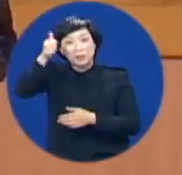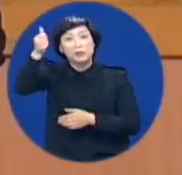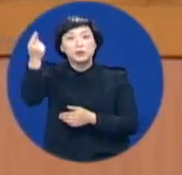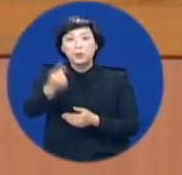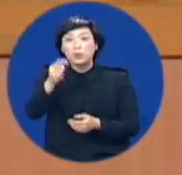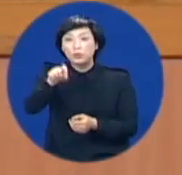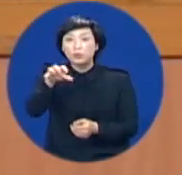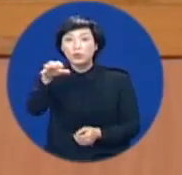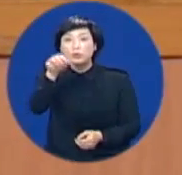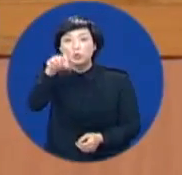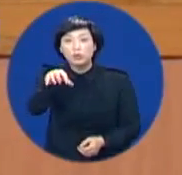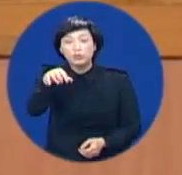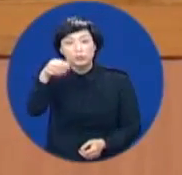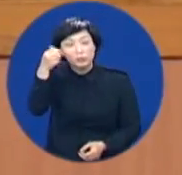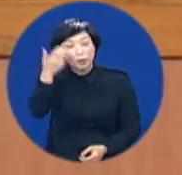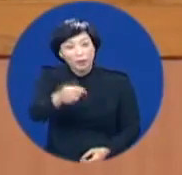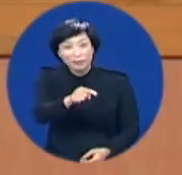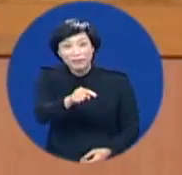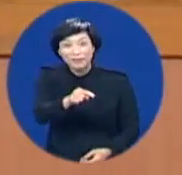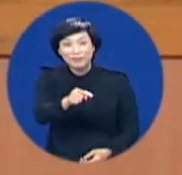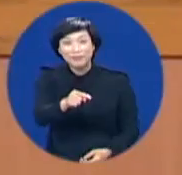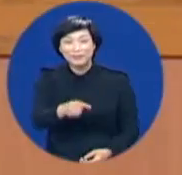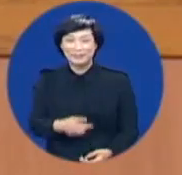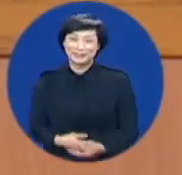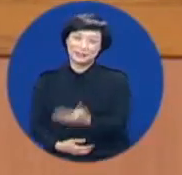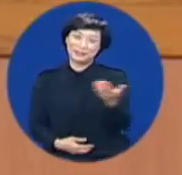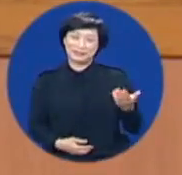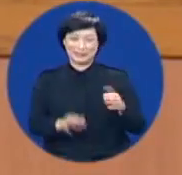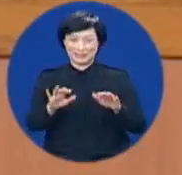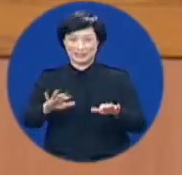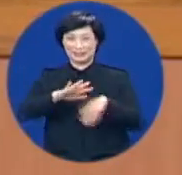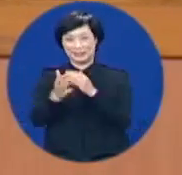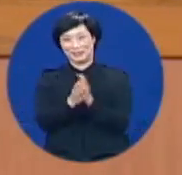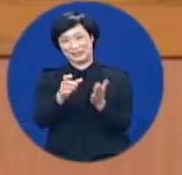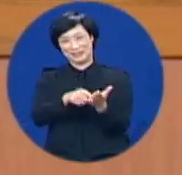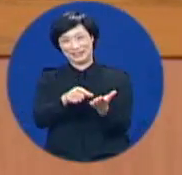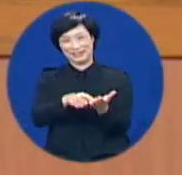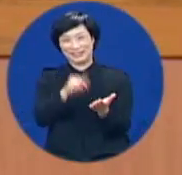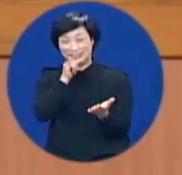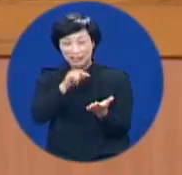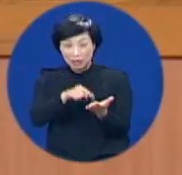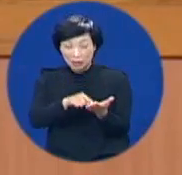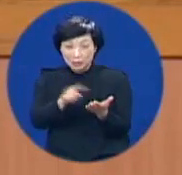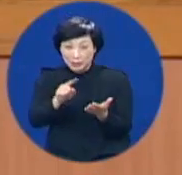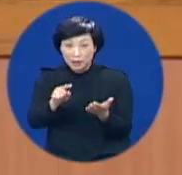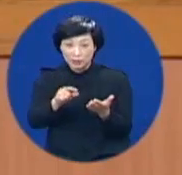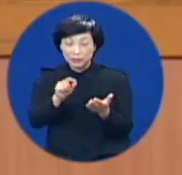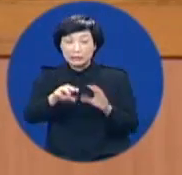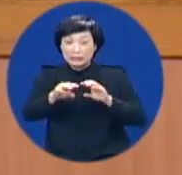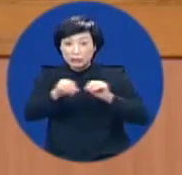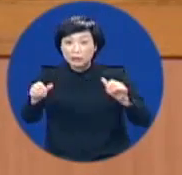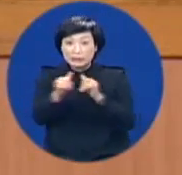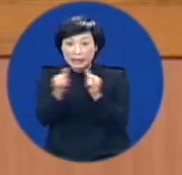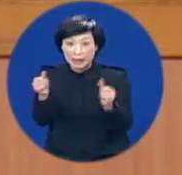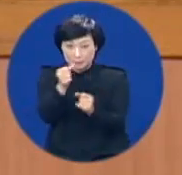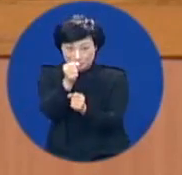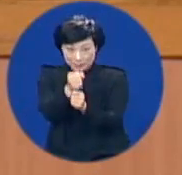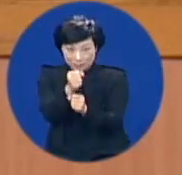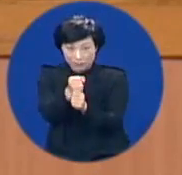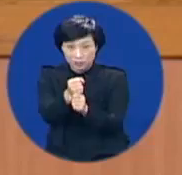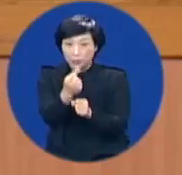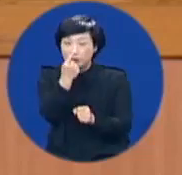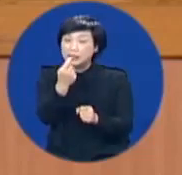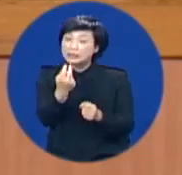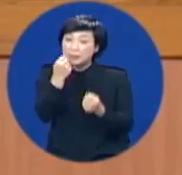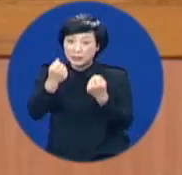어디서 왔니? 할 때 여기 성경에 흙으로 사람을 지으시고